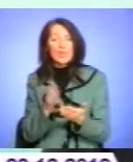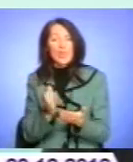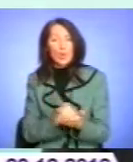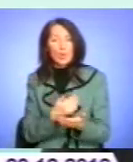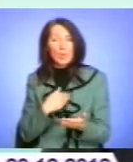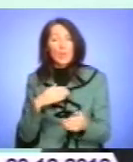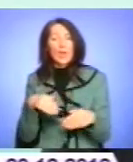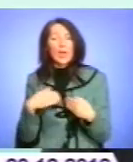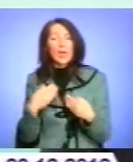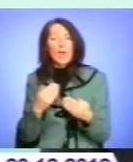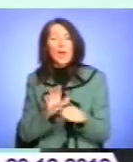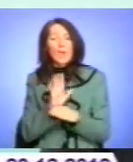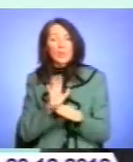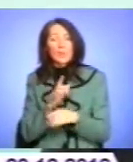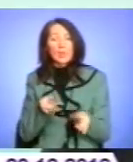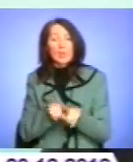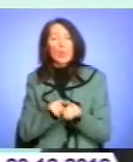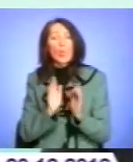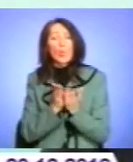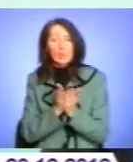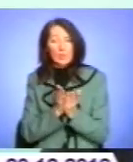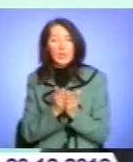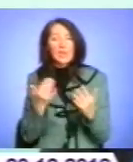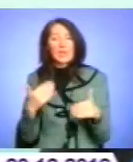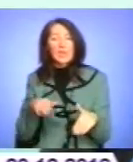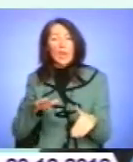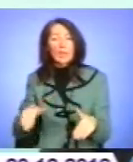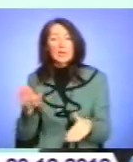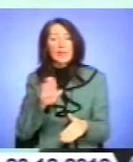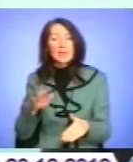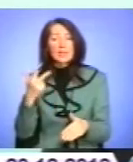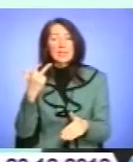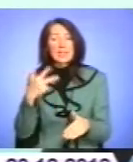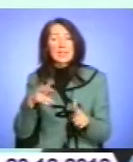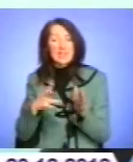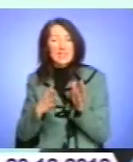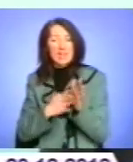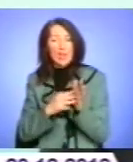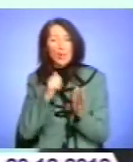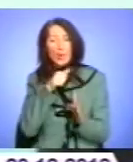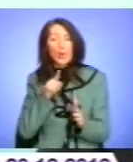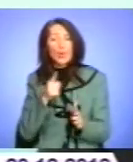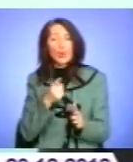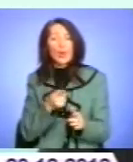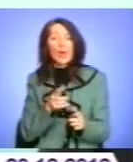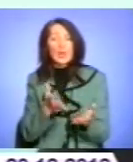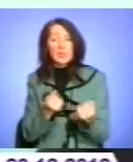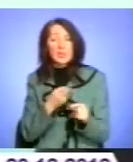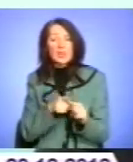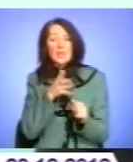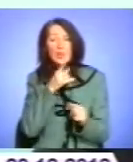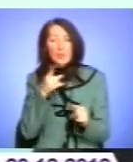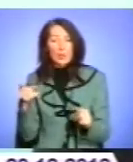видамо такий же путівник, але вже після вересня 39-го року. Чому взяти і оцей період? Тому що